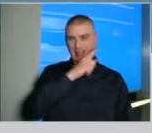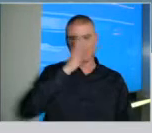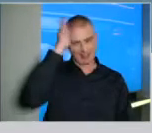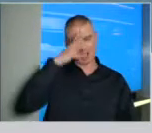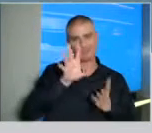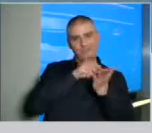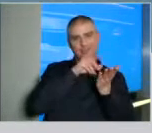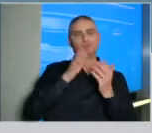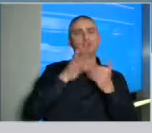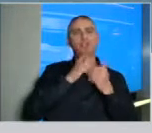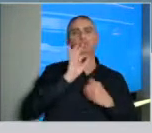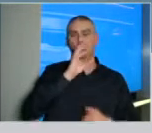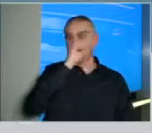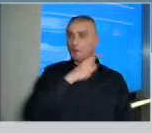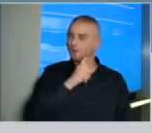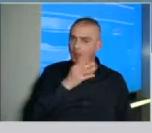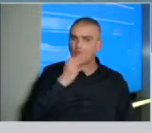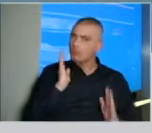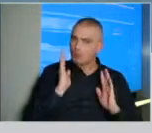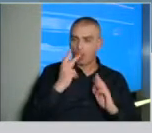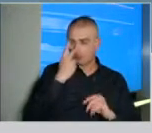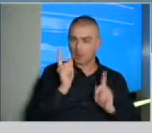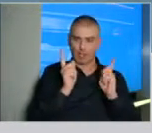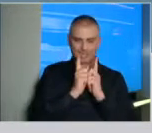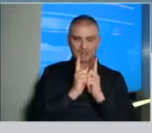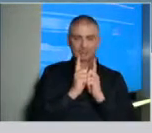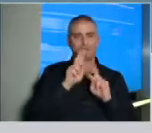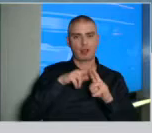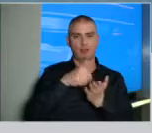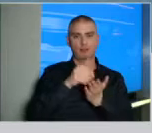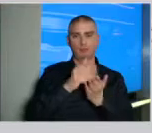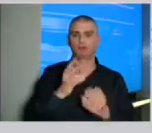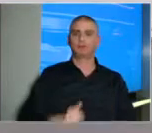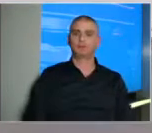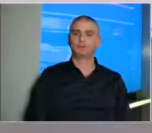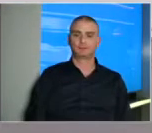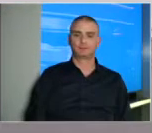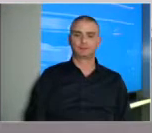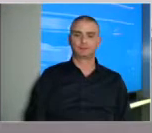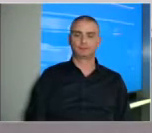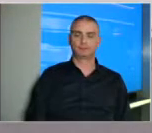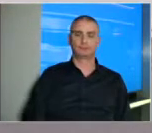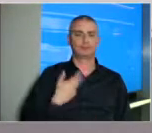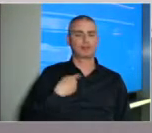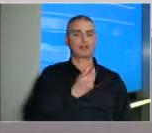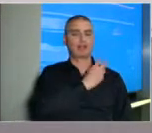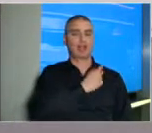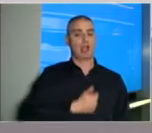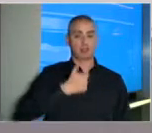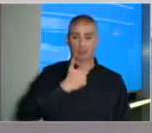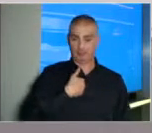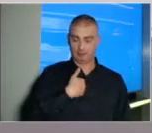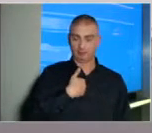רע, בוא נראה רגע קטע קצר ממנו ונמשיך עליו. As the IDF former chief of